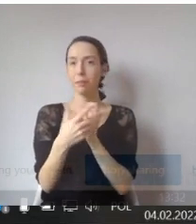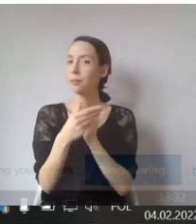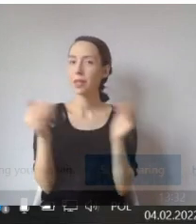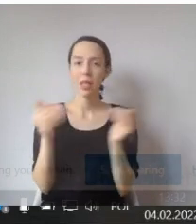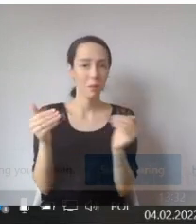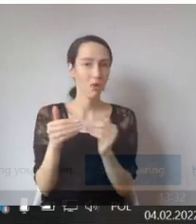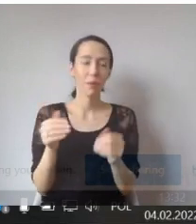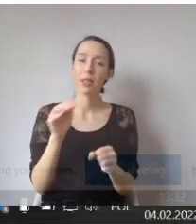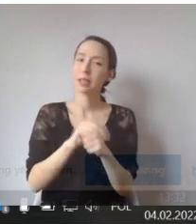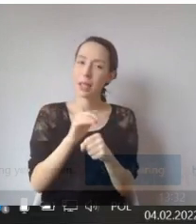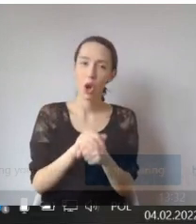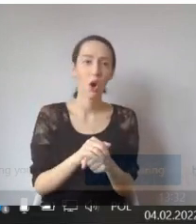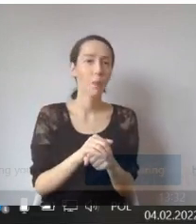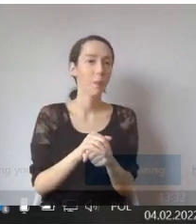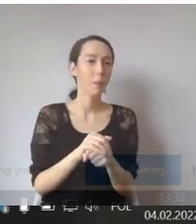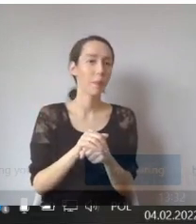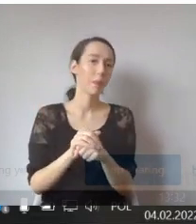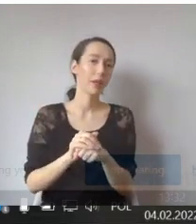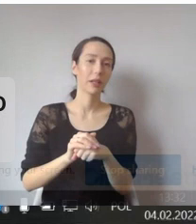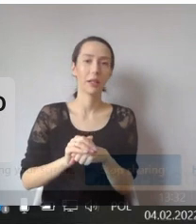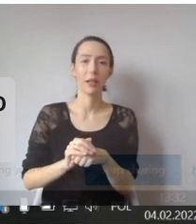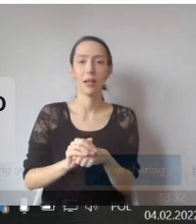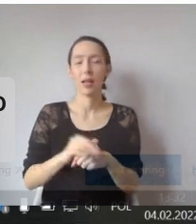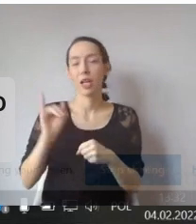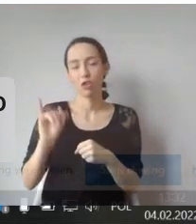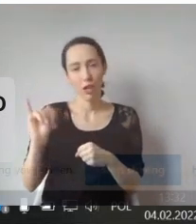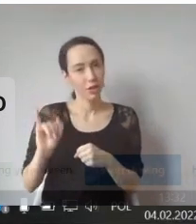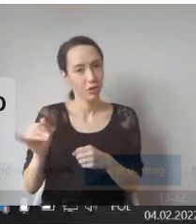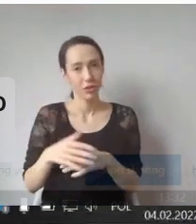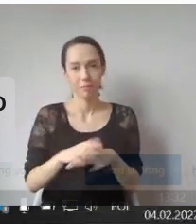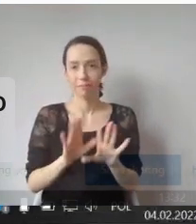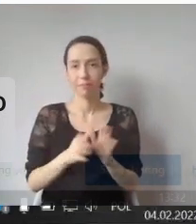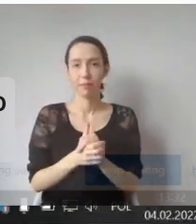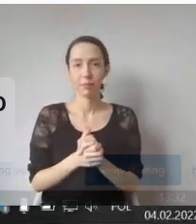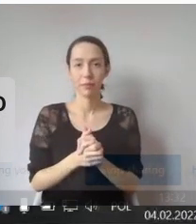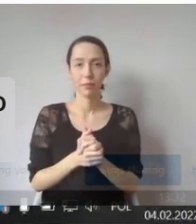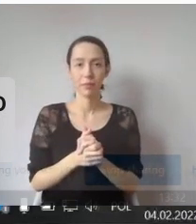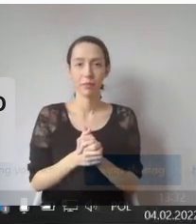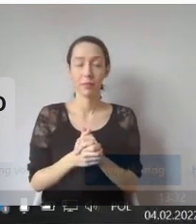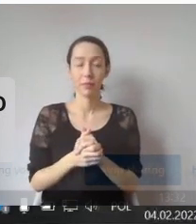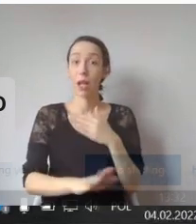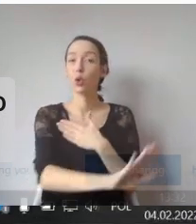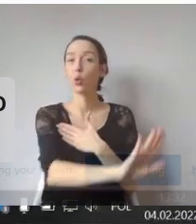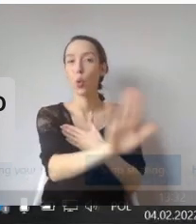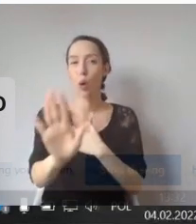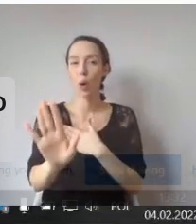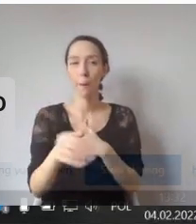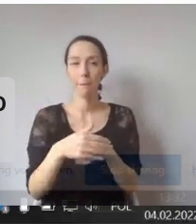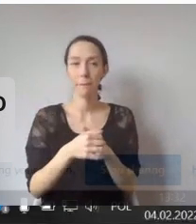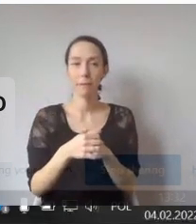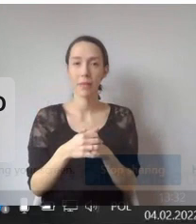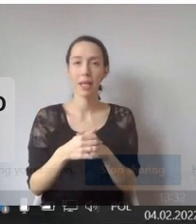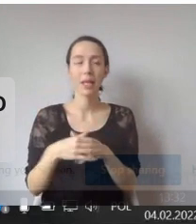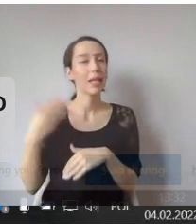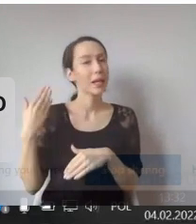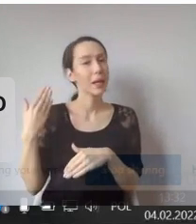znajomych, przyjaciół, małżonków, ani dzieci. Jeżeli chodzi o tło, to najlepiej, żeby było rozmyte albo